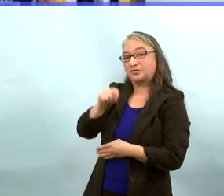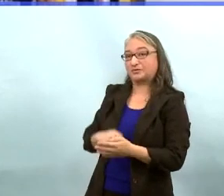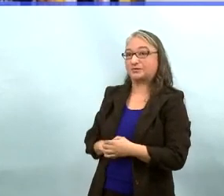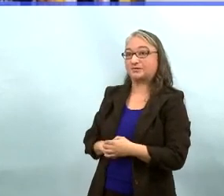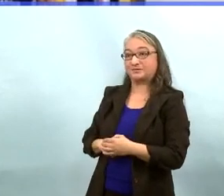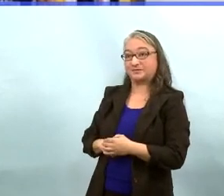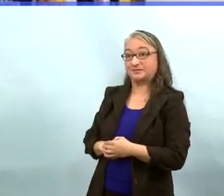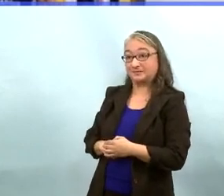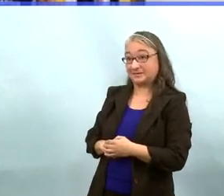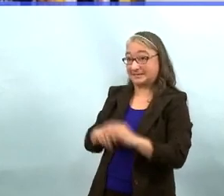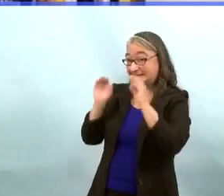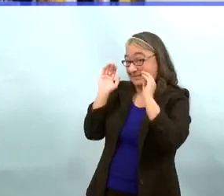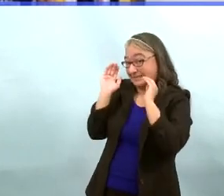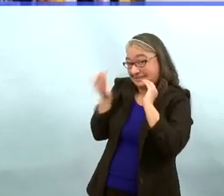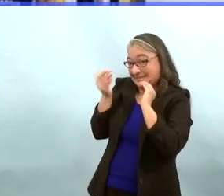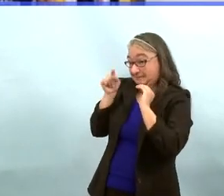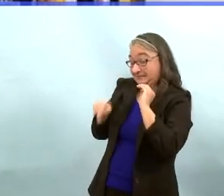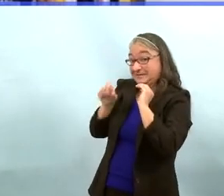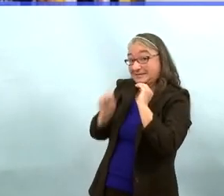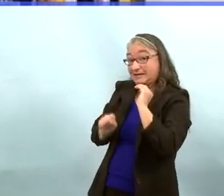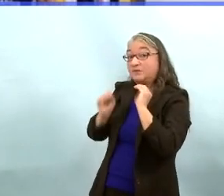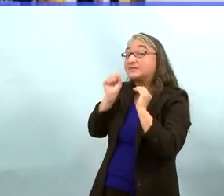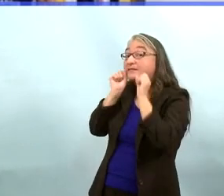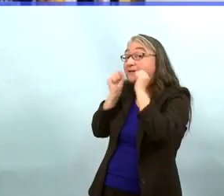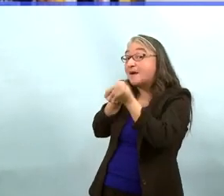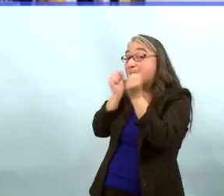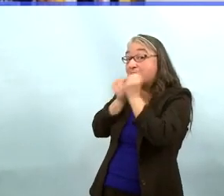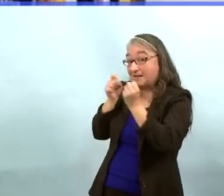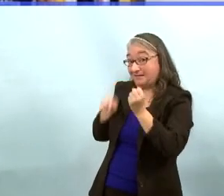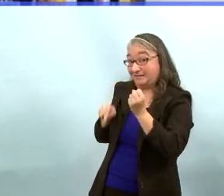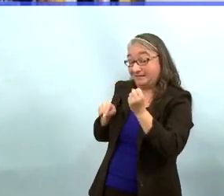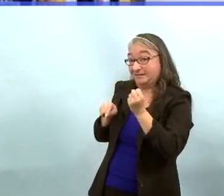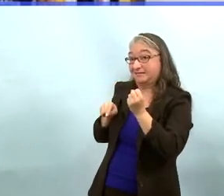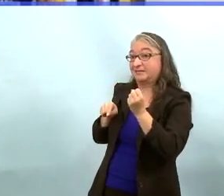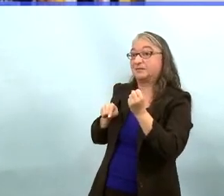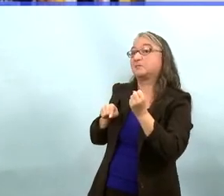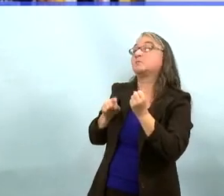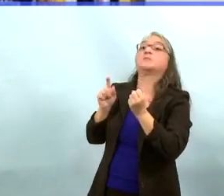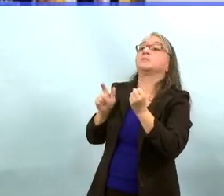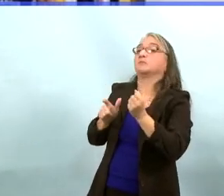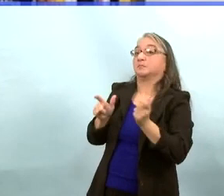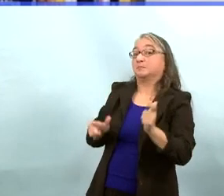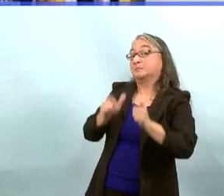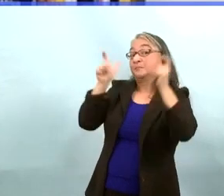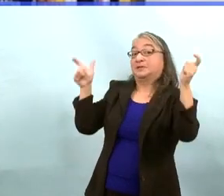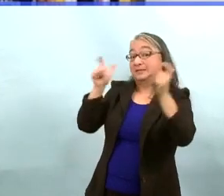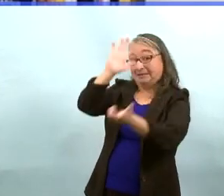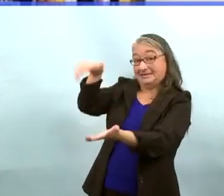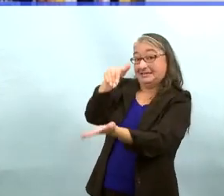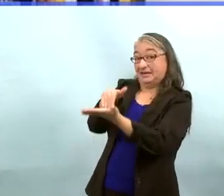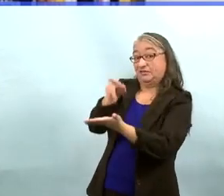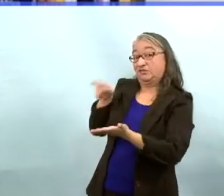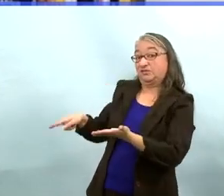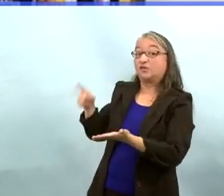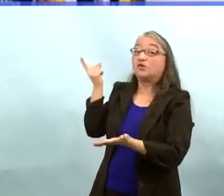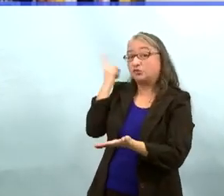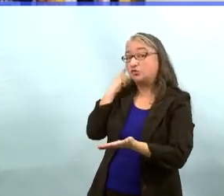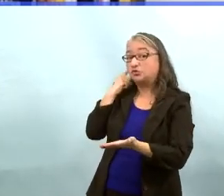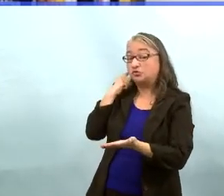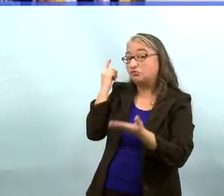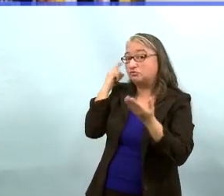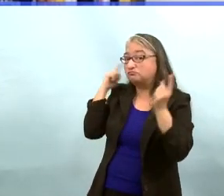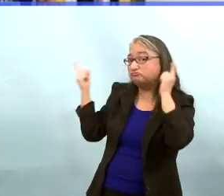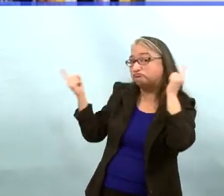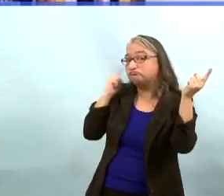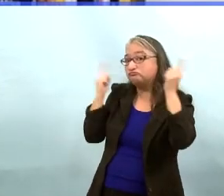Alors, on a entendu dire qu'il n'y avait pas assez de vaccins à la superclinique de Steinbach et que les gens ne vont pas pouvoir obtenir de rendez-vous